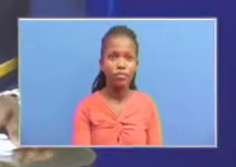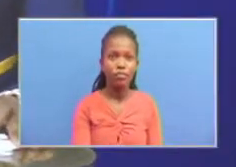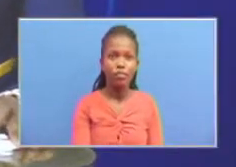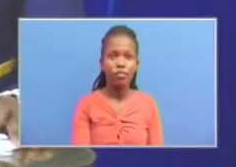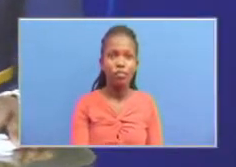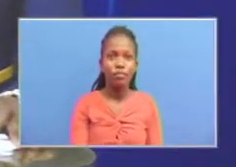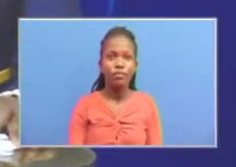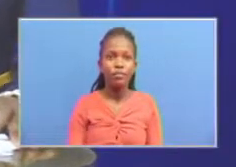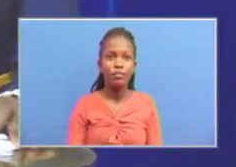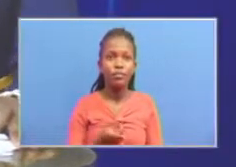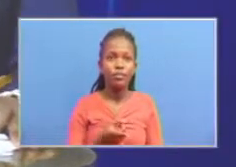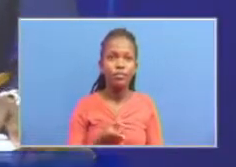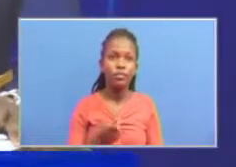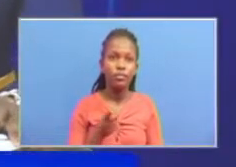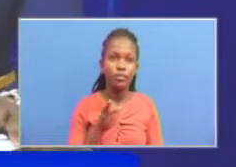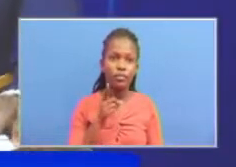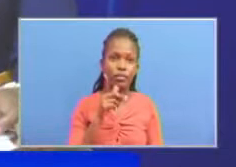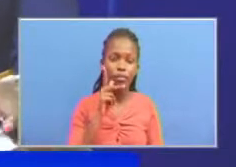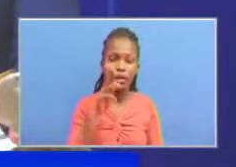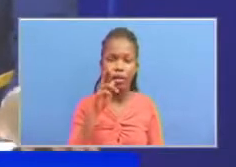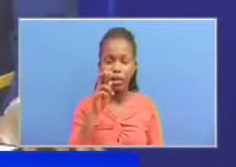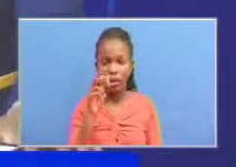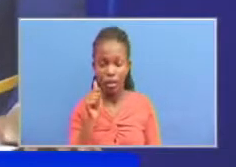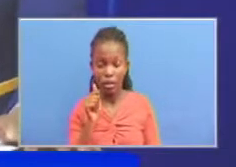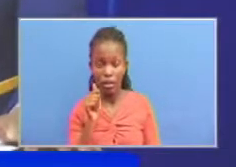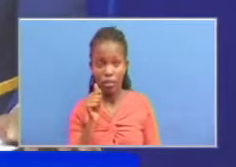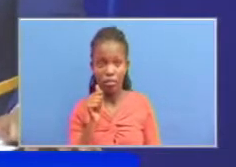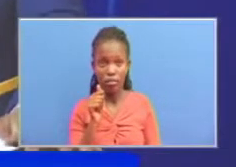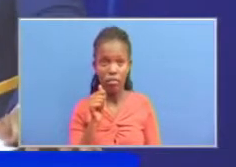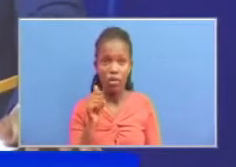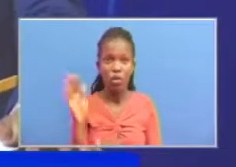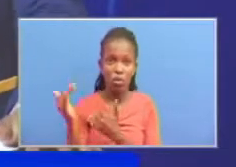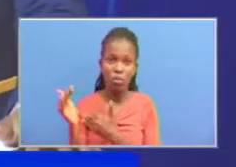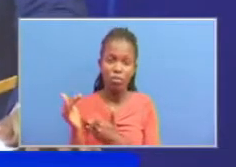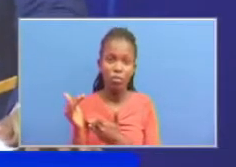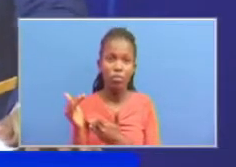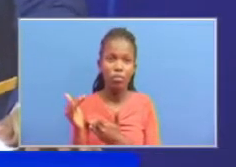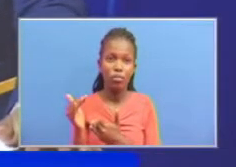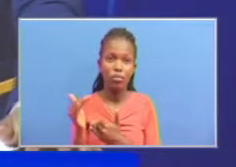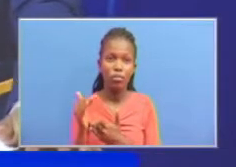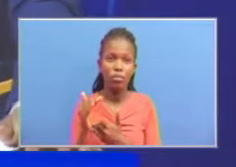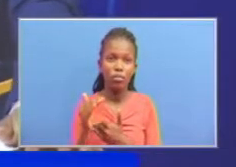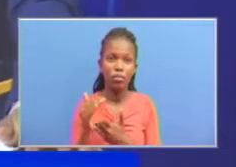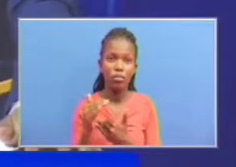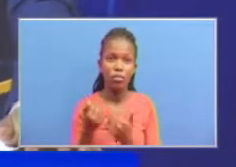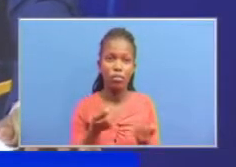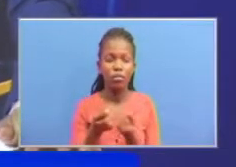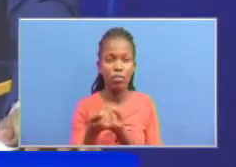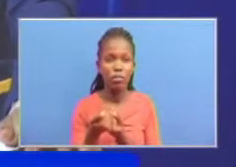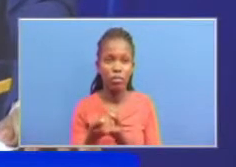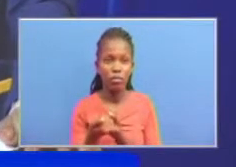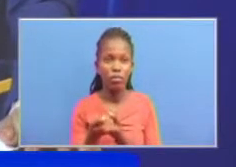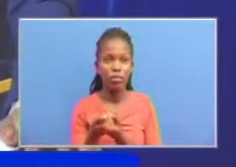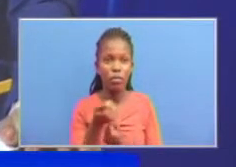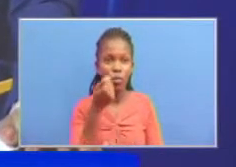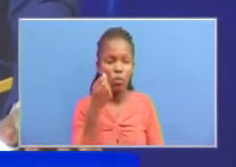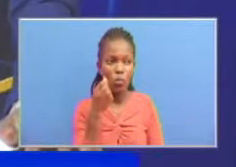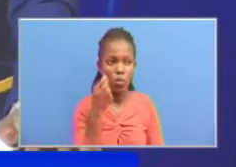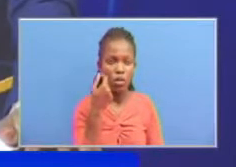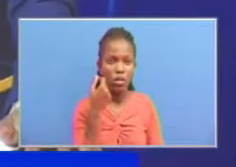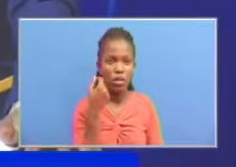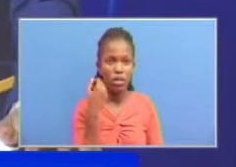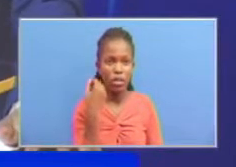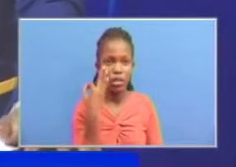Muvia wa ukolanya wa koti kana KRA nukikwatiwa kukunidia ngali mana atatu na ikumi na ina